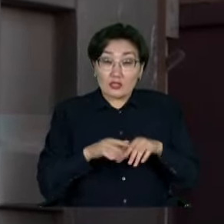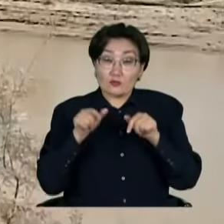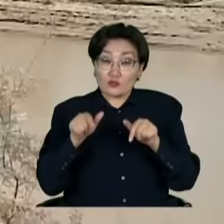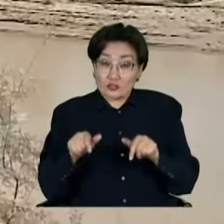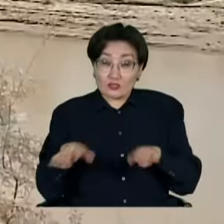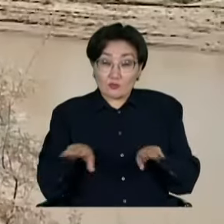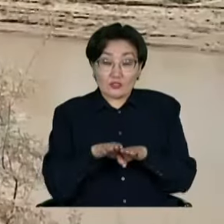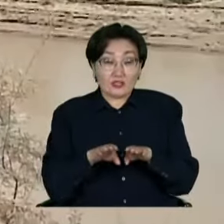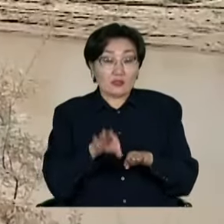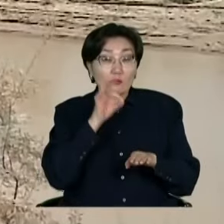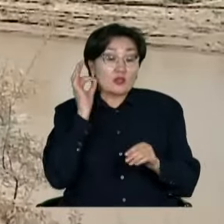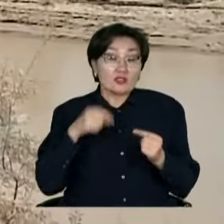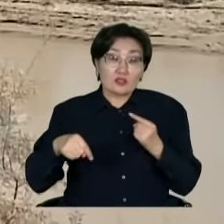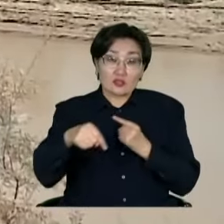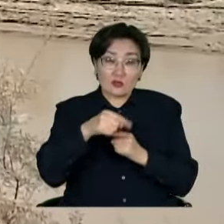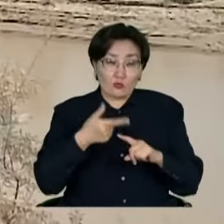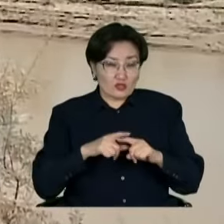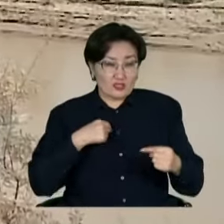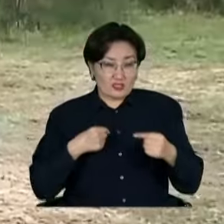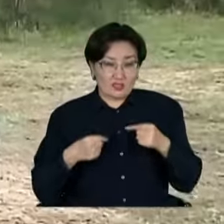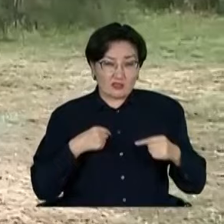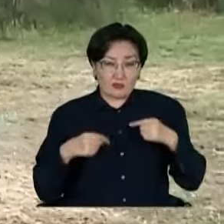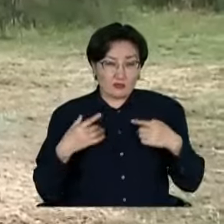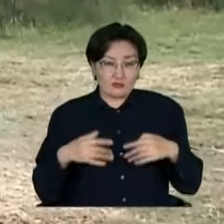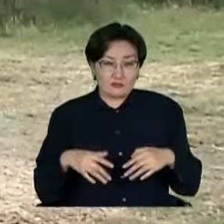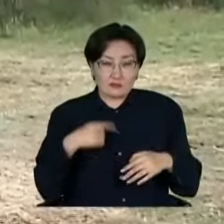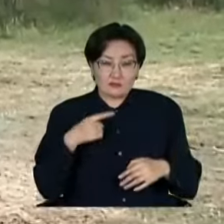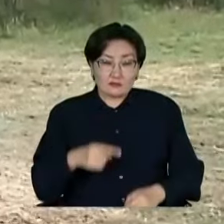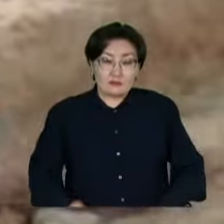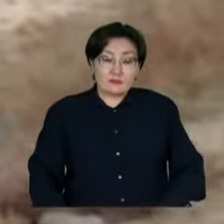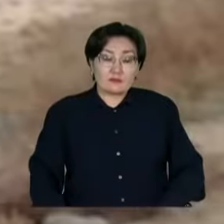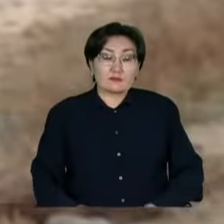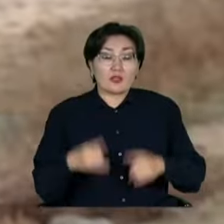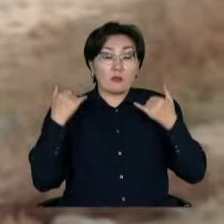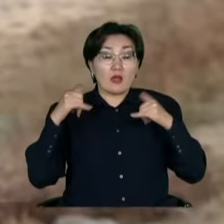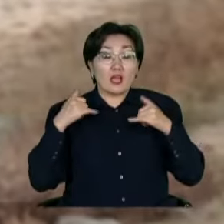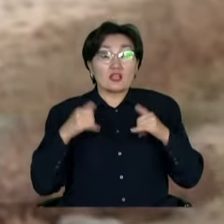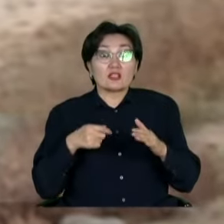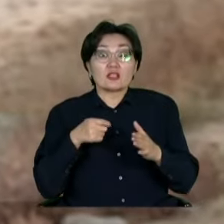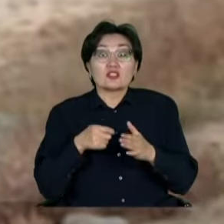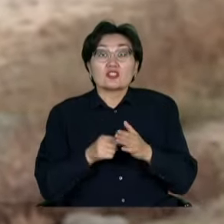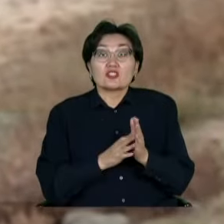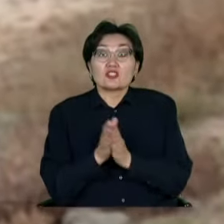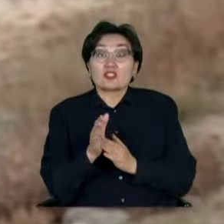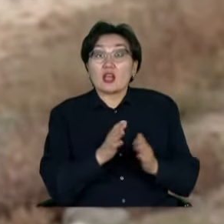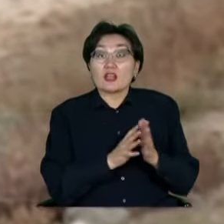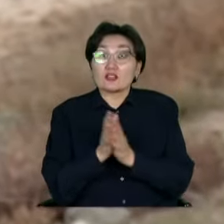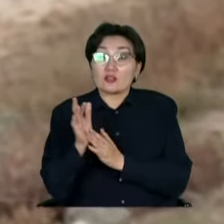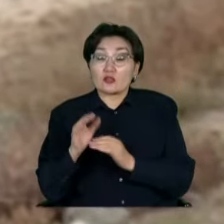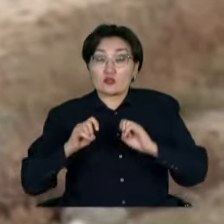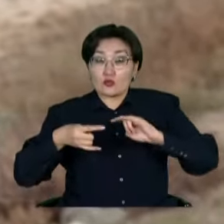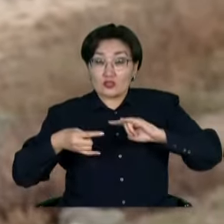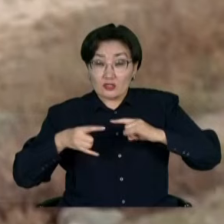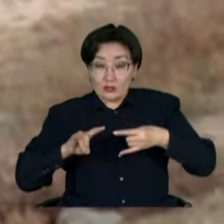осындай пысқай кәсіпкерлерден әбден зәрезап болдық деп отыр. Мал жайылады, сол шұңқырға түсіп өліп